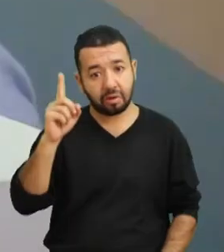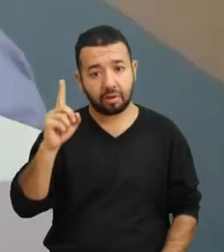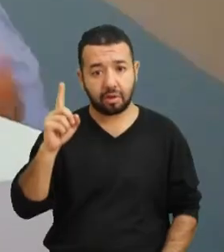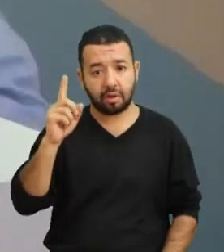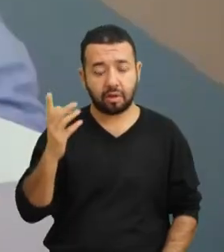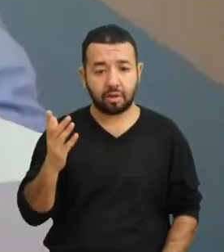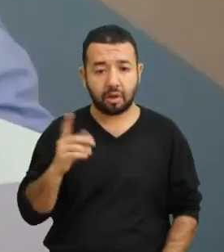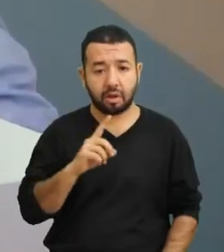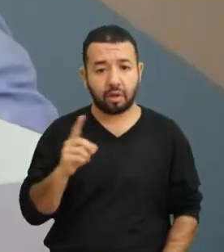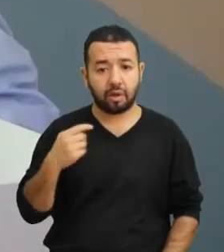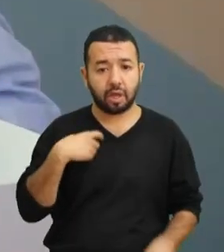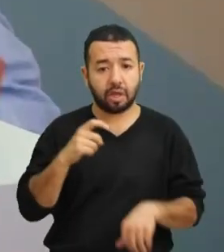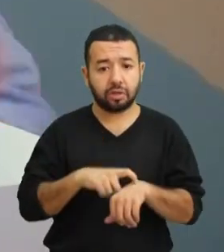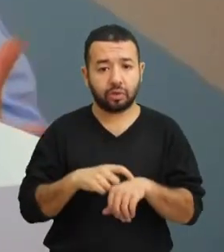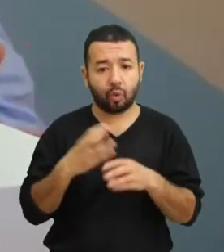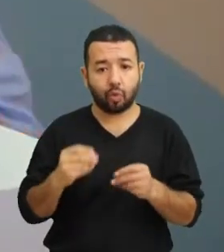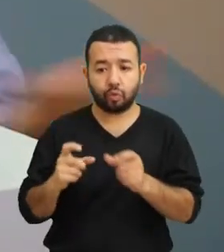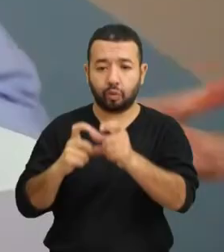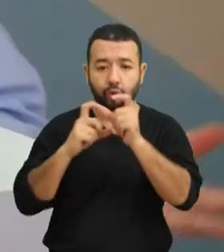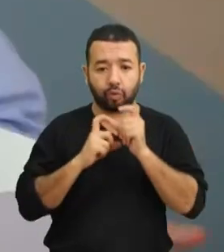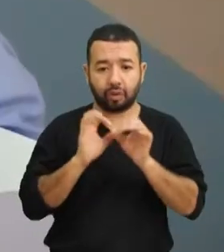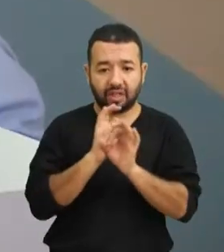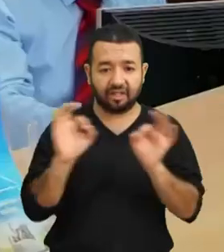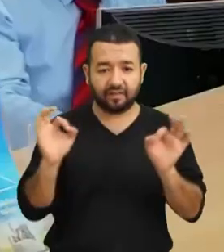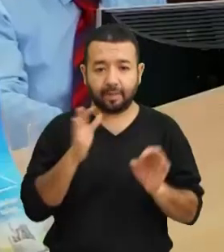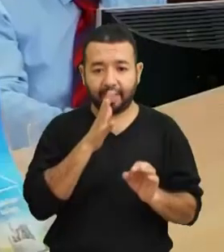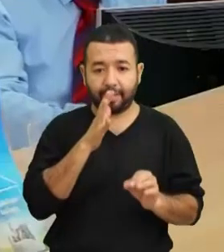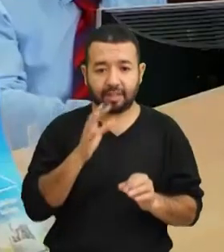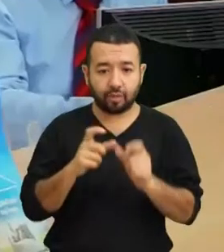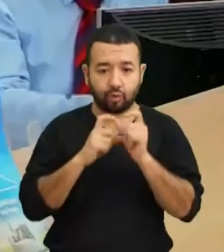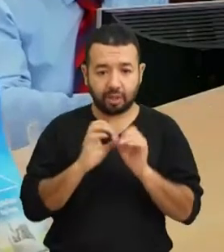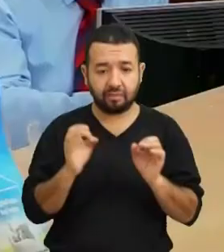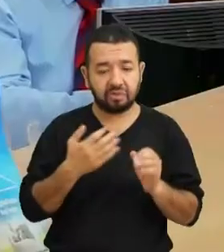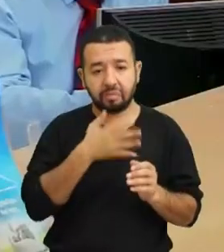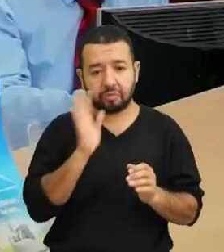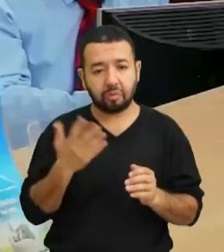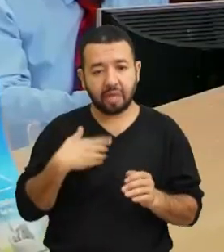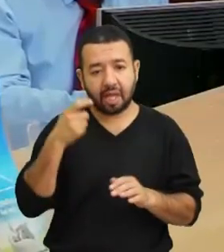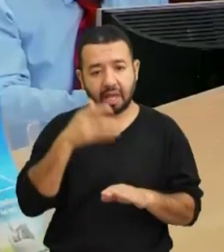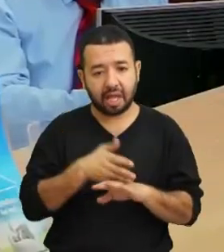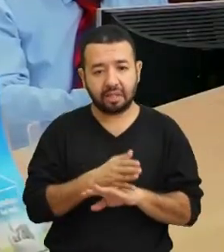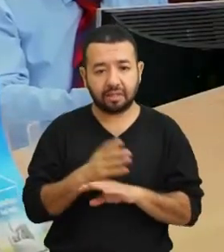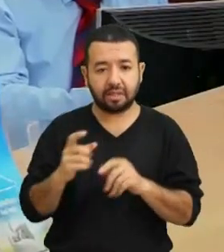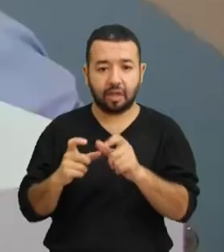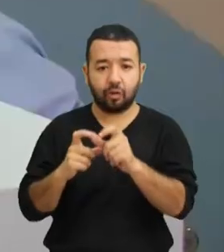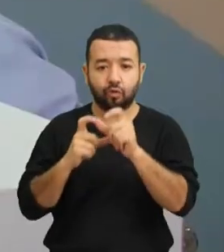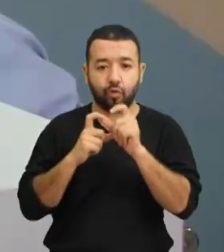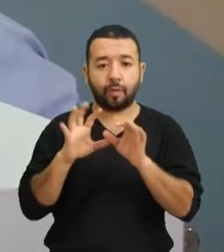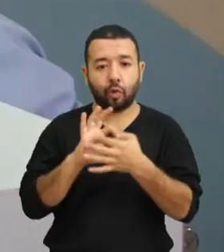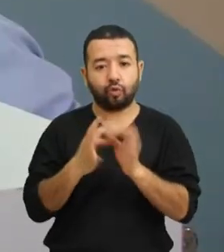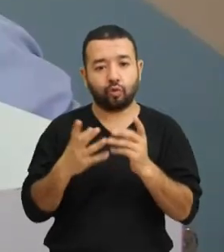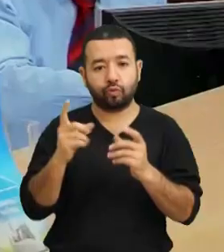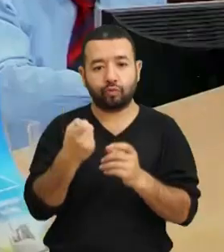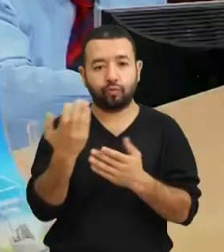Allah. Hayır, onca saat oldu, hala bir bilmece sormadı da o yüzden soruyorum. Bilmem, aslında bilmece sorununa çözüm mü bulmuş ne? Çözüm